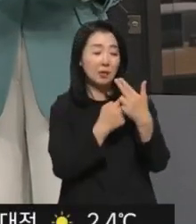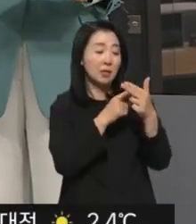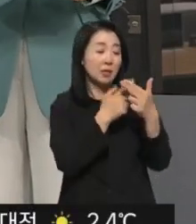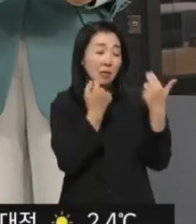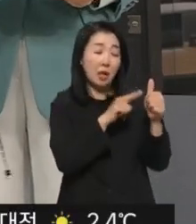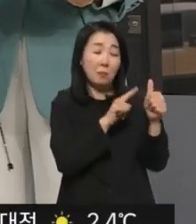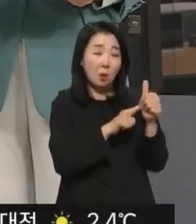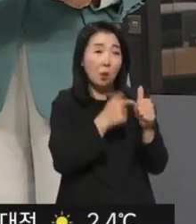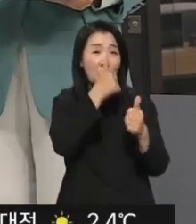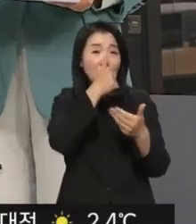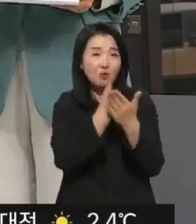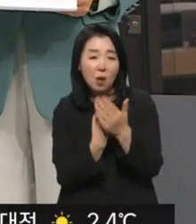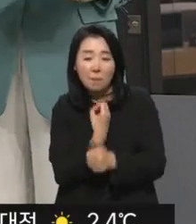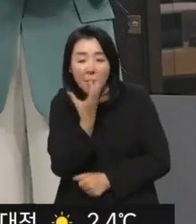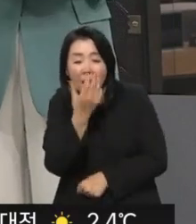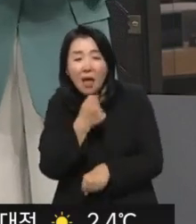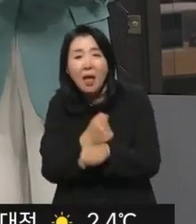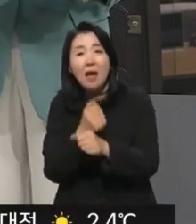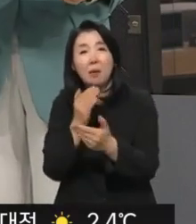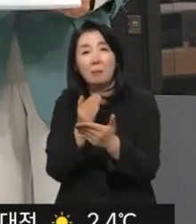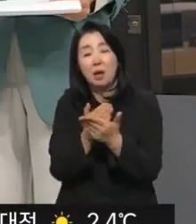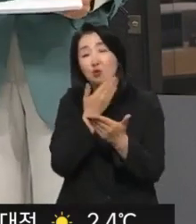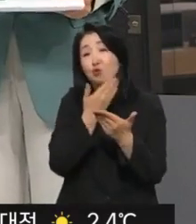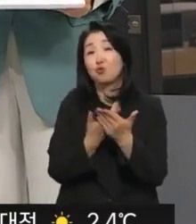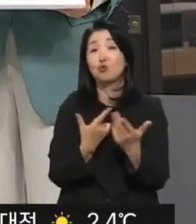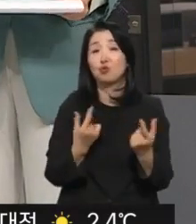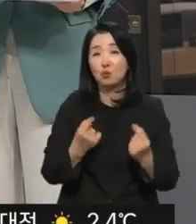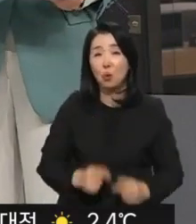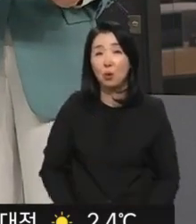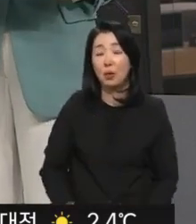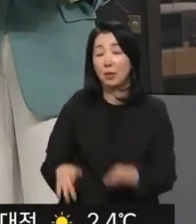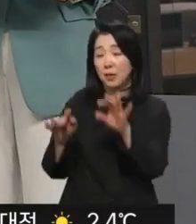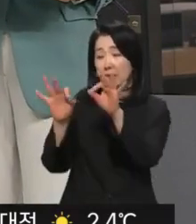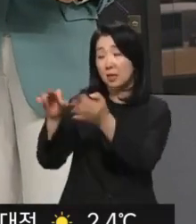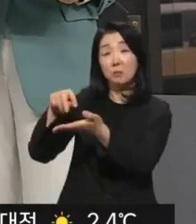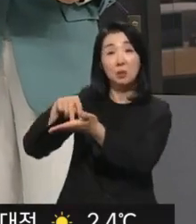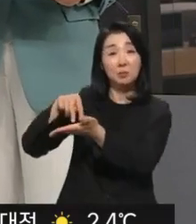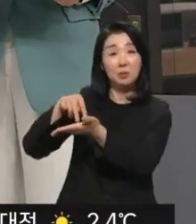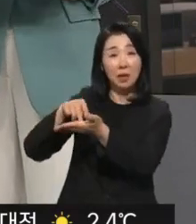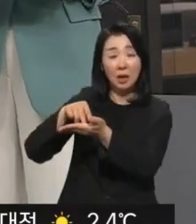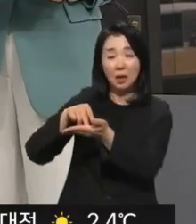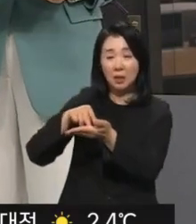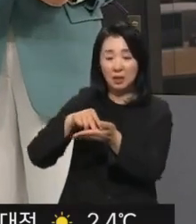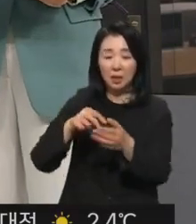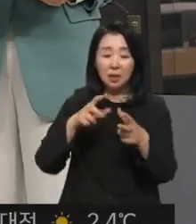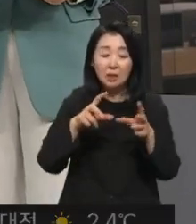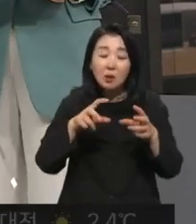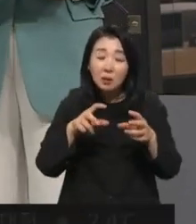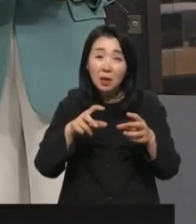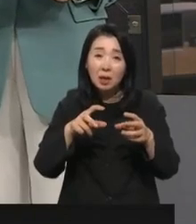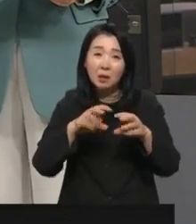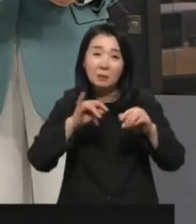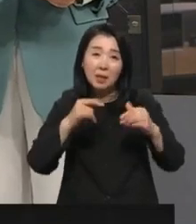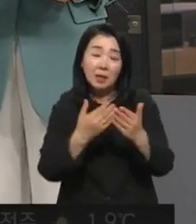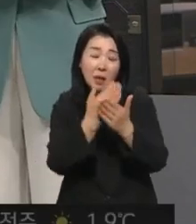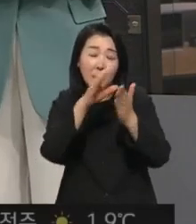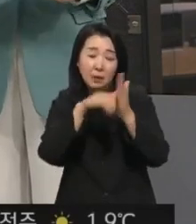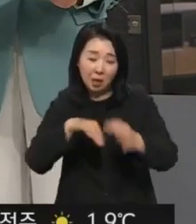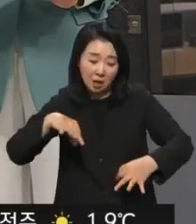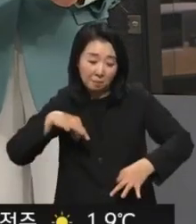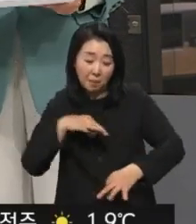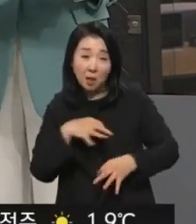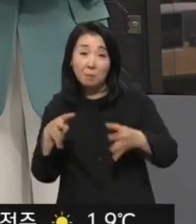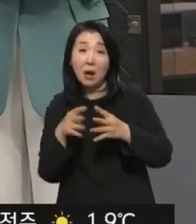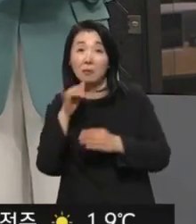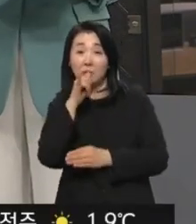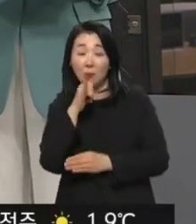입에 관심이 쏠리는데요. 김만배 씨의 입장에서는 만약 대장동 개발의 배임 혐의가 성립을 한다면 이 개발